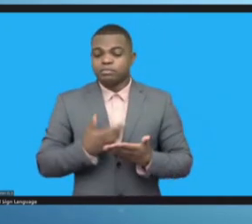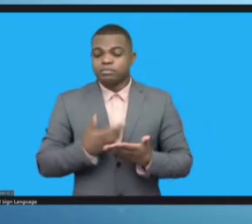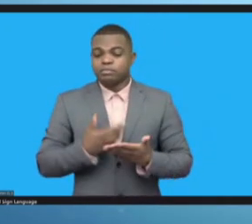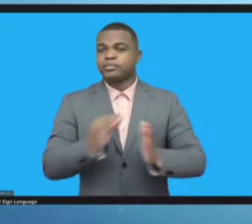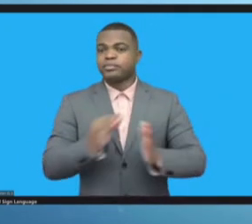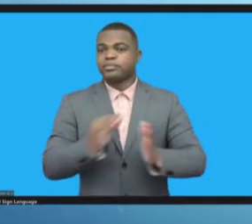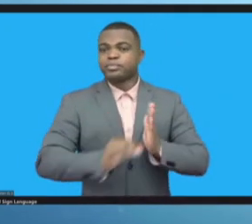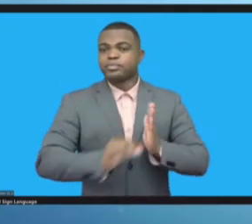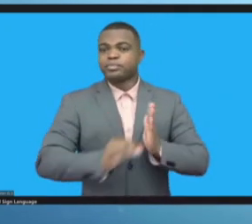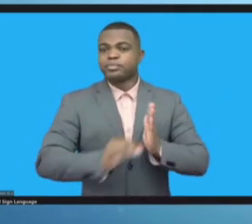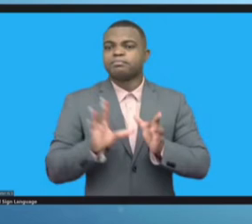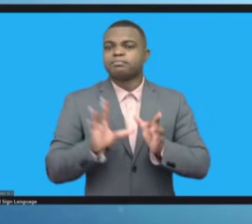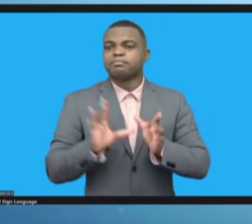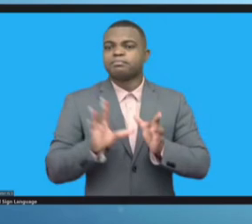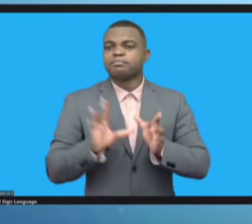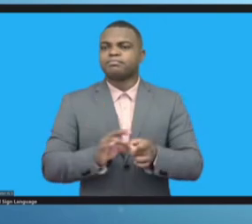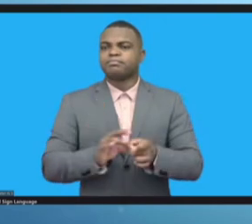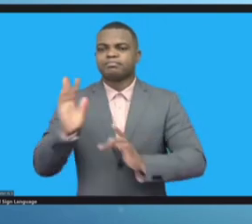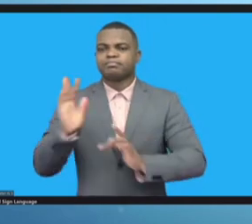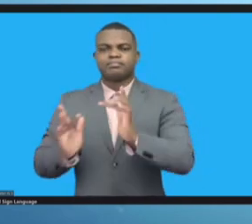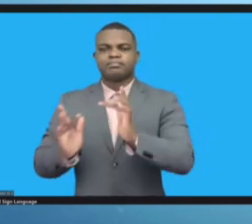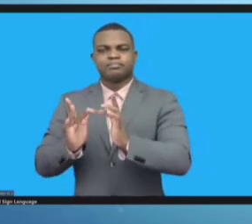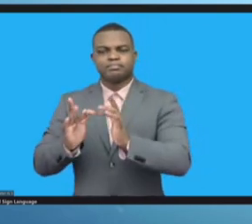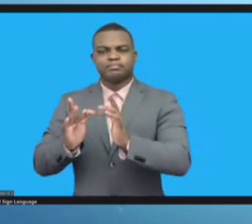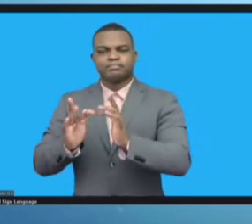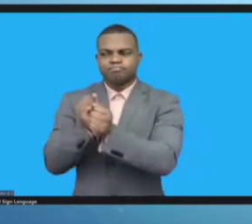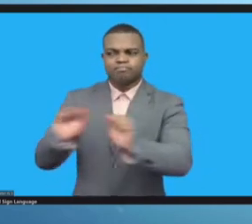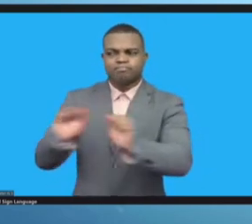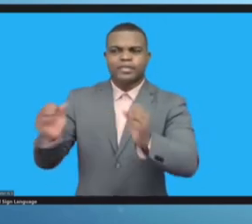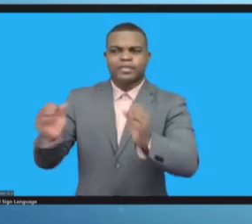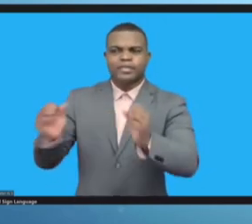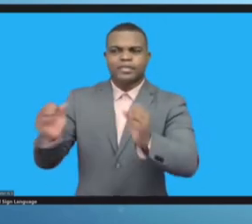encourager l'avancement technologique, y compris